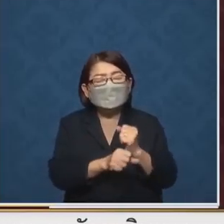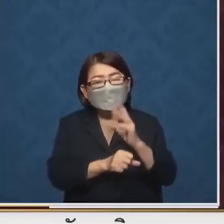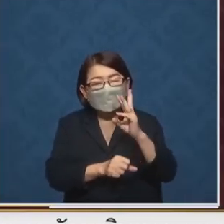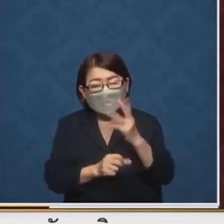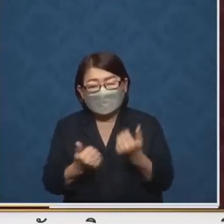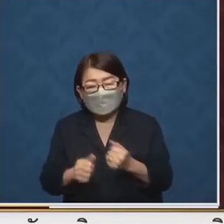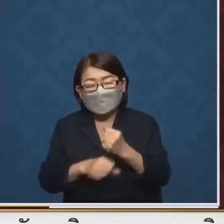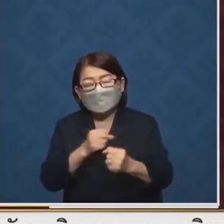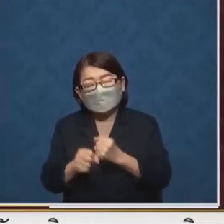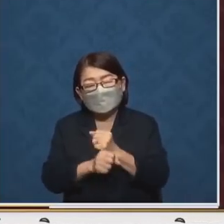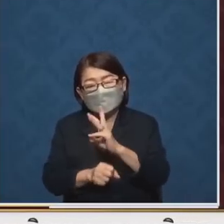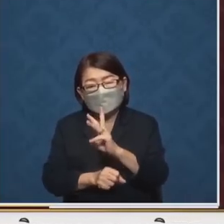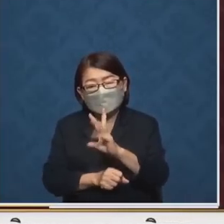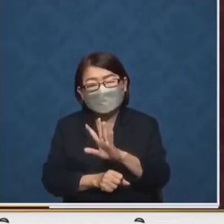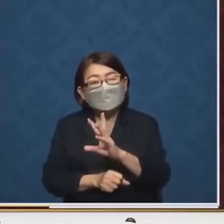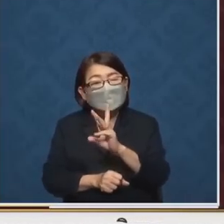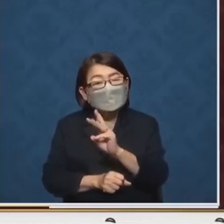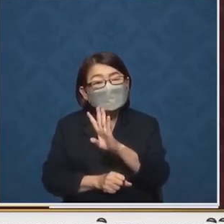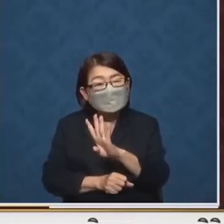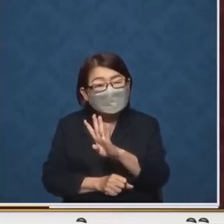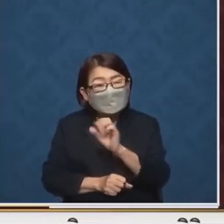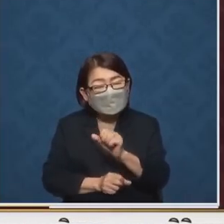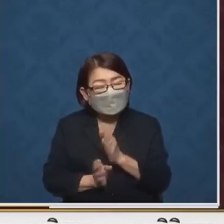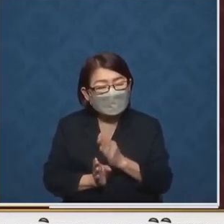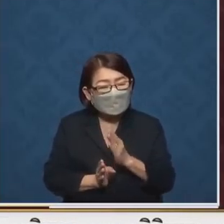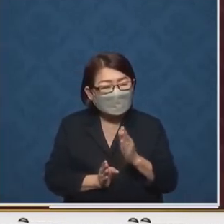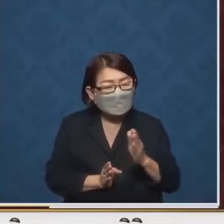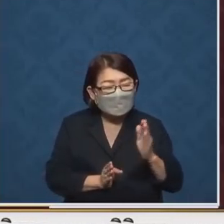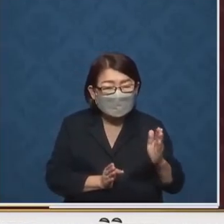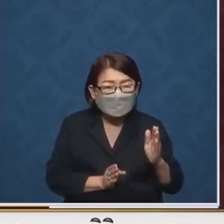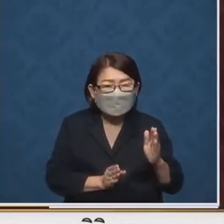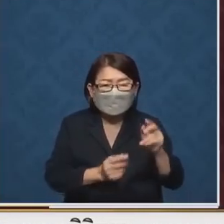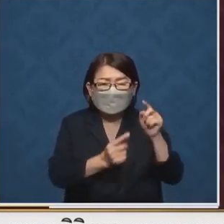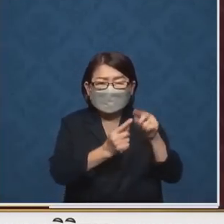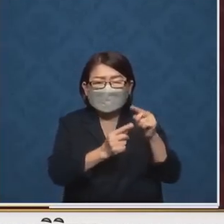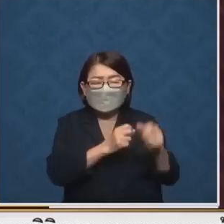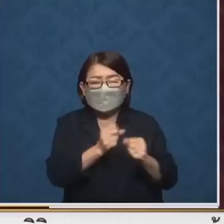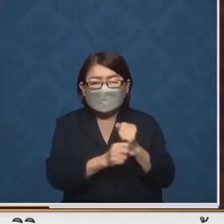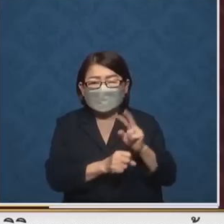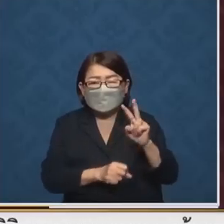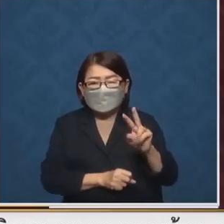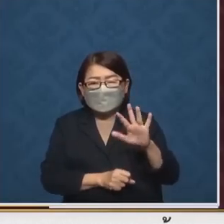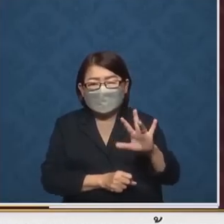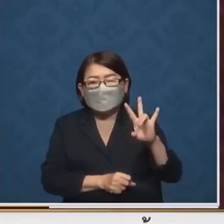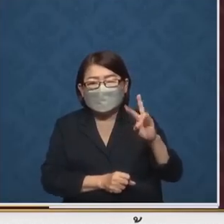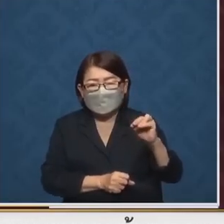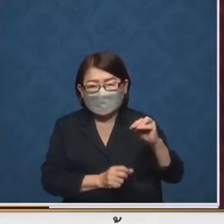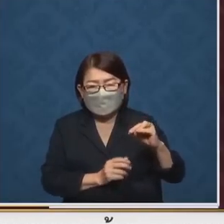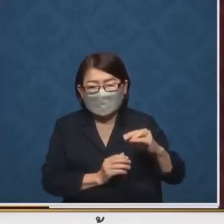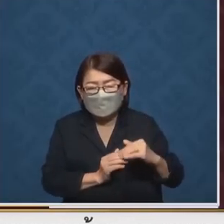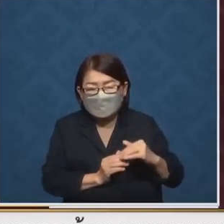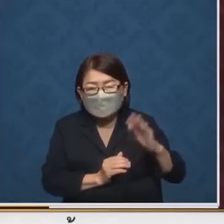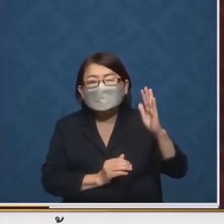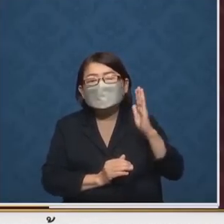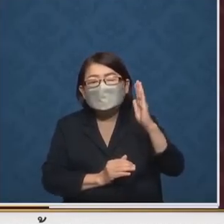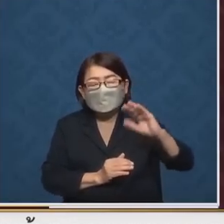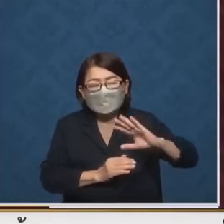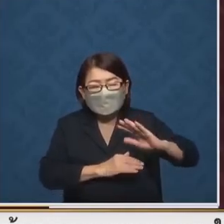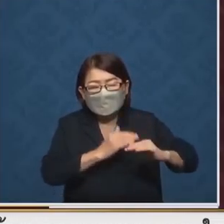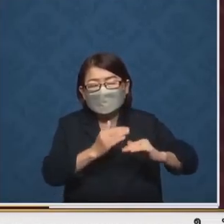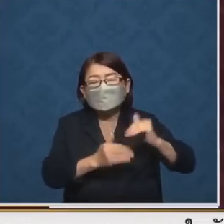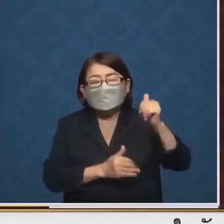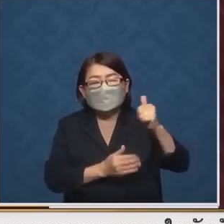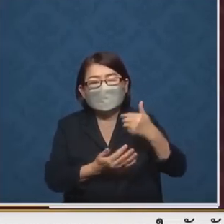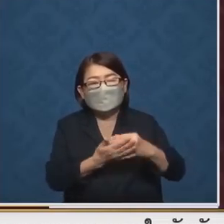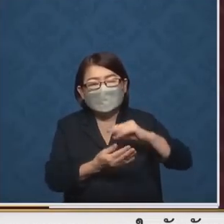2564นั่นแลว่า 2,570 เป็นต้นไป ถึงจะมีโอกาสฝื้นนะฮะ